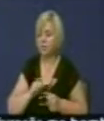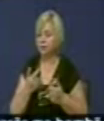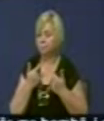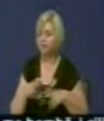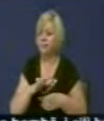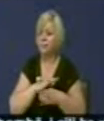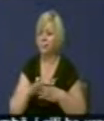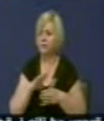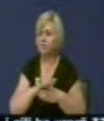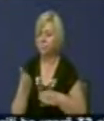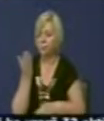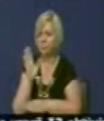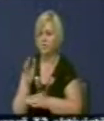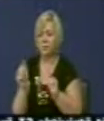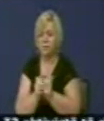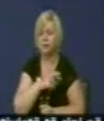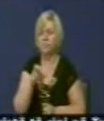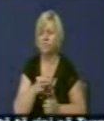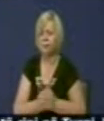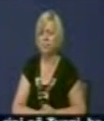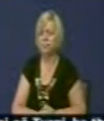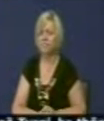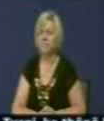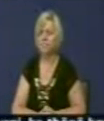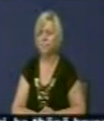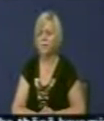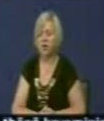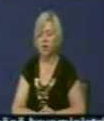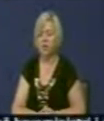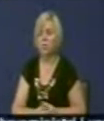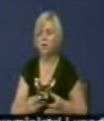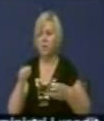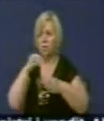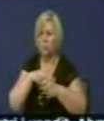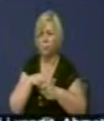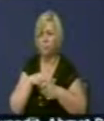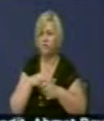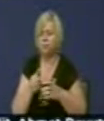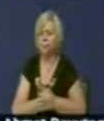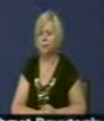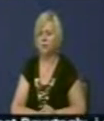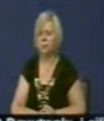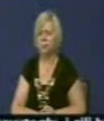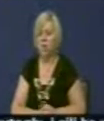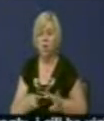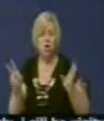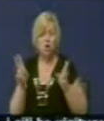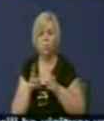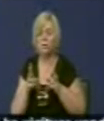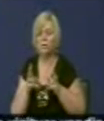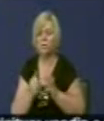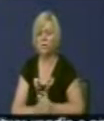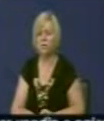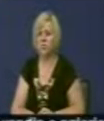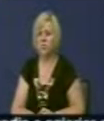është i rastishëm, tolerimi edhe i vetë të djathta ekstreme në Bashkimin Evropian, i cili i kombinuar me fjalën magjike